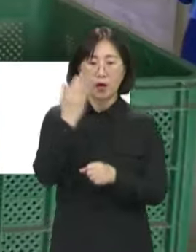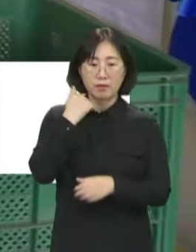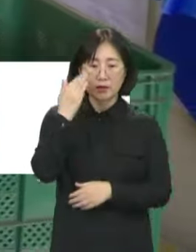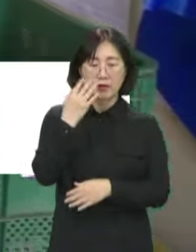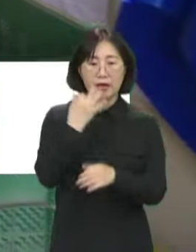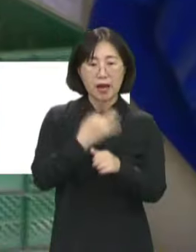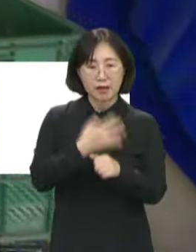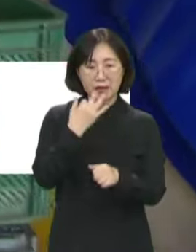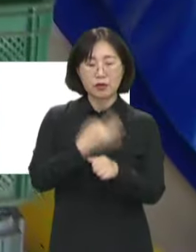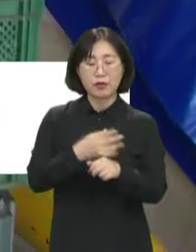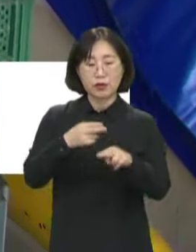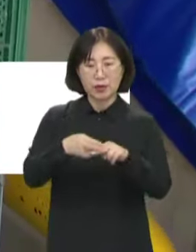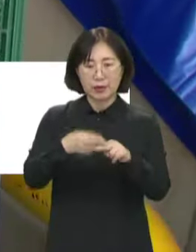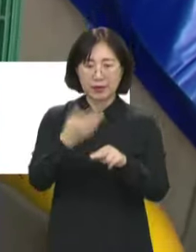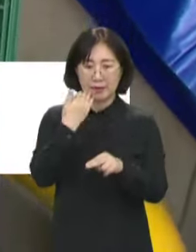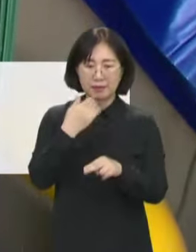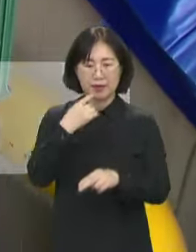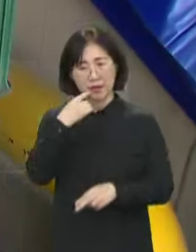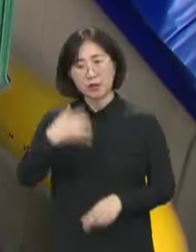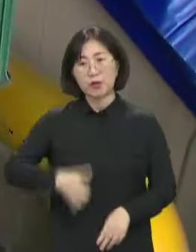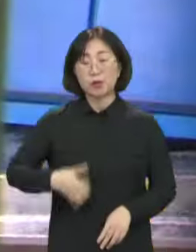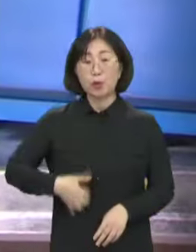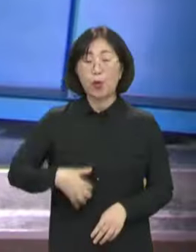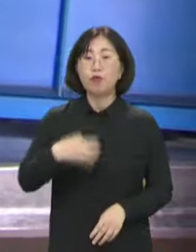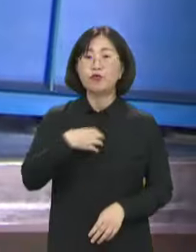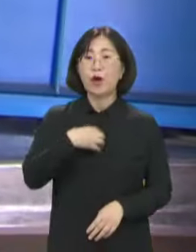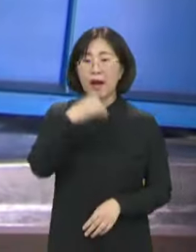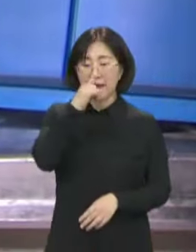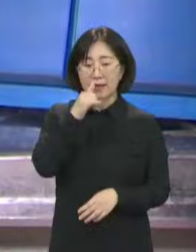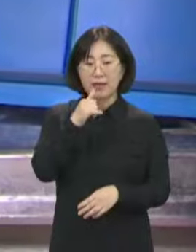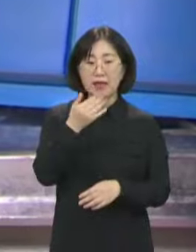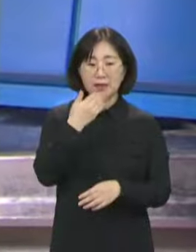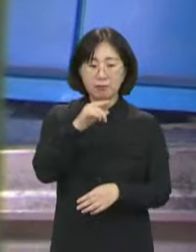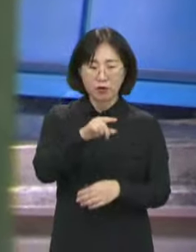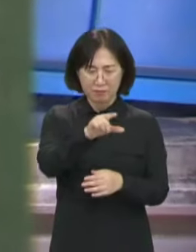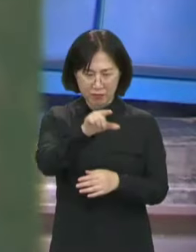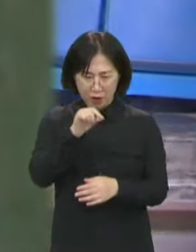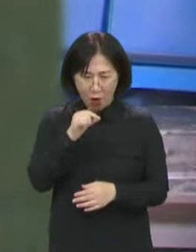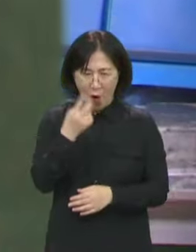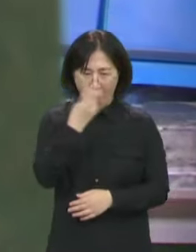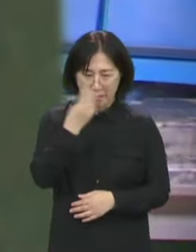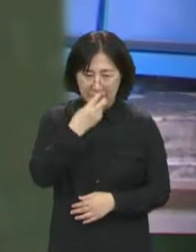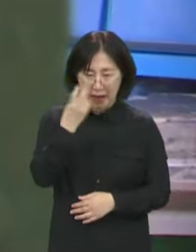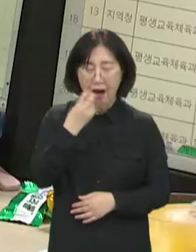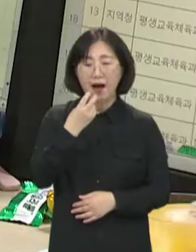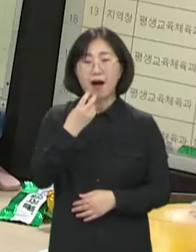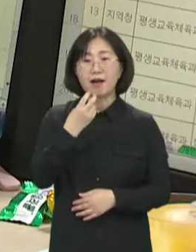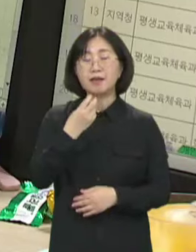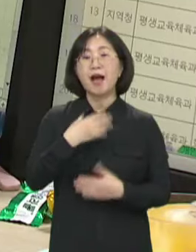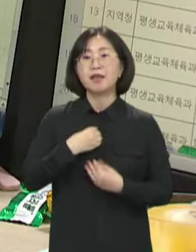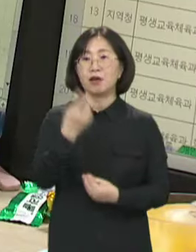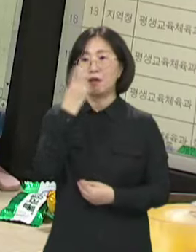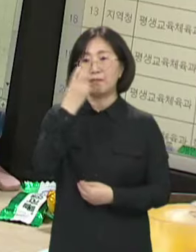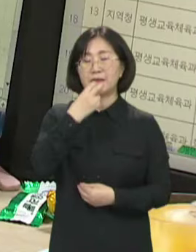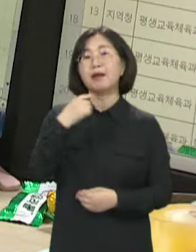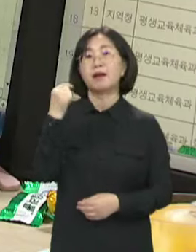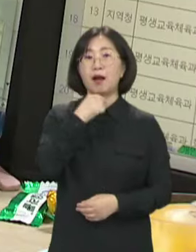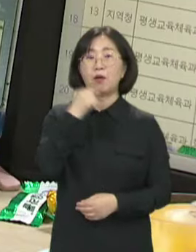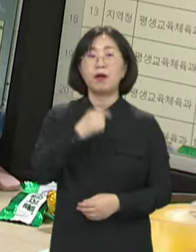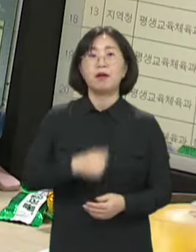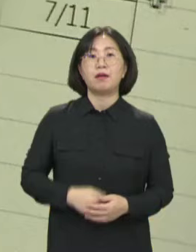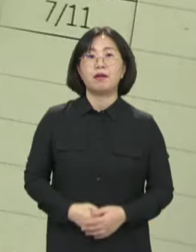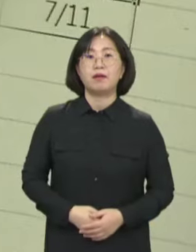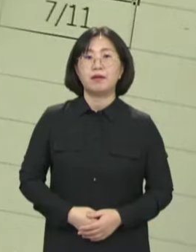간식류, 조리식품 등 식중독 발생 우려가 높은 식재료는 수거 검사를 병행해 급식 안전관리를 강화한다는